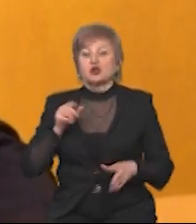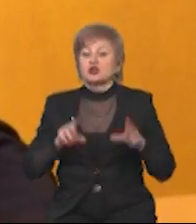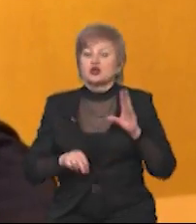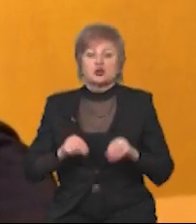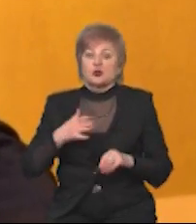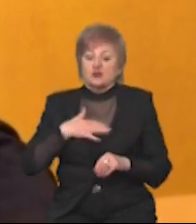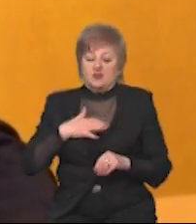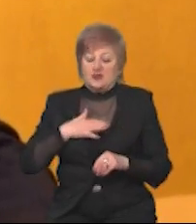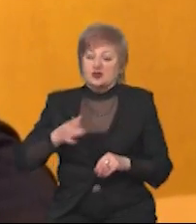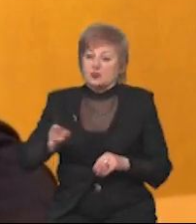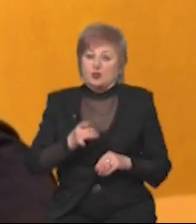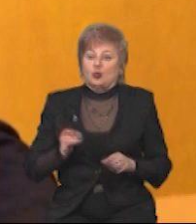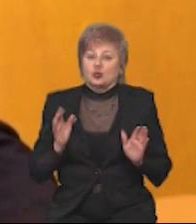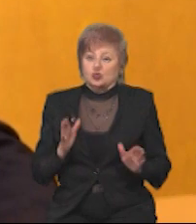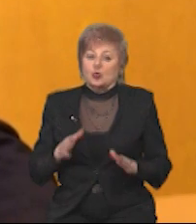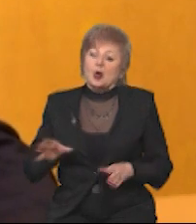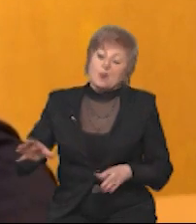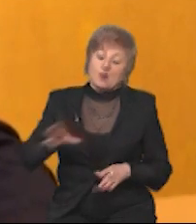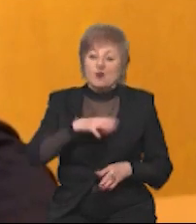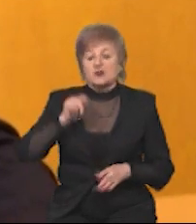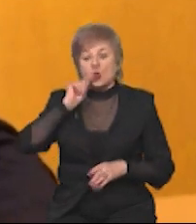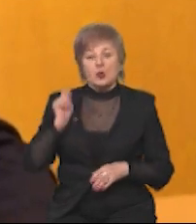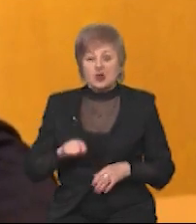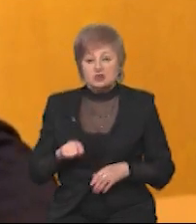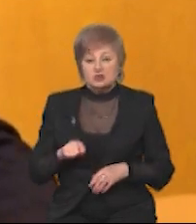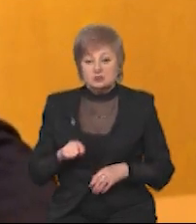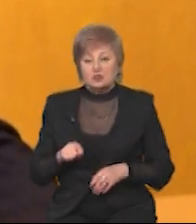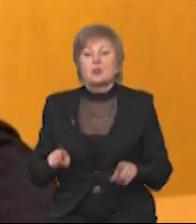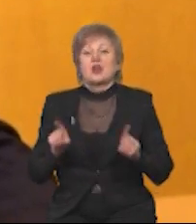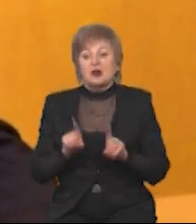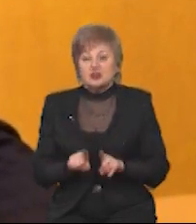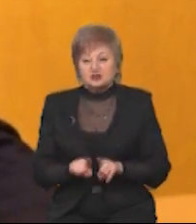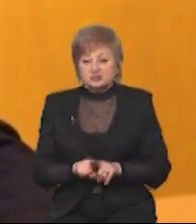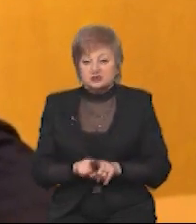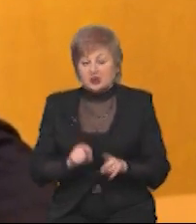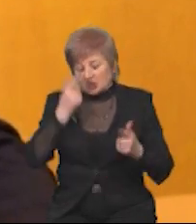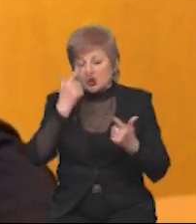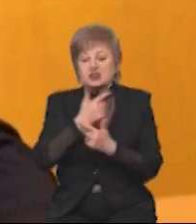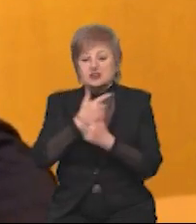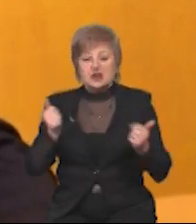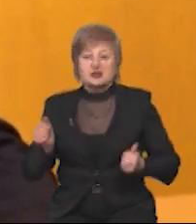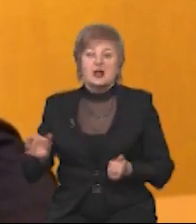в нашому регіоні, а й по всій країні. Також закликаю наших